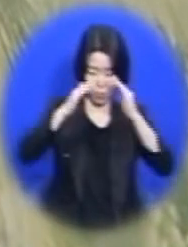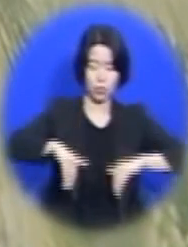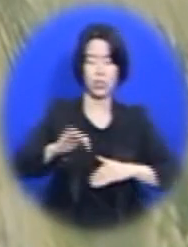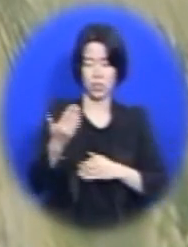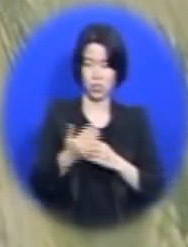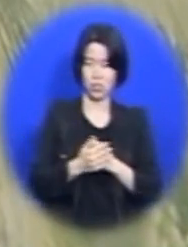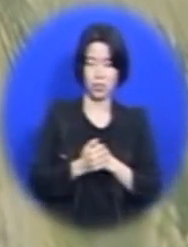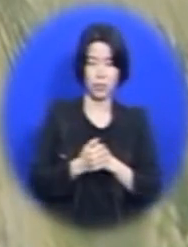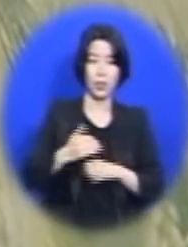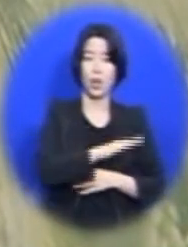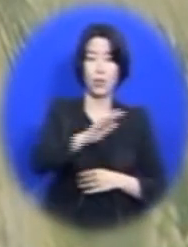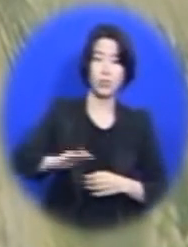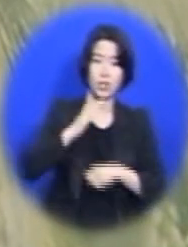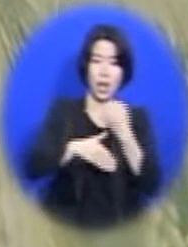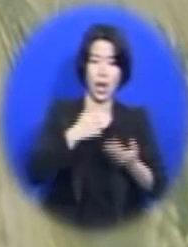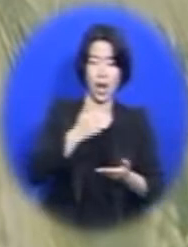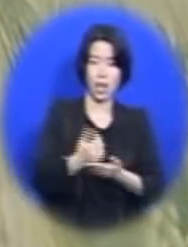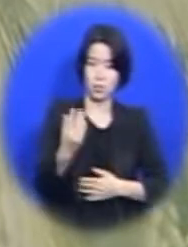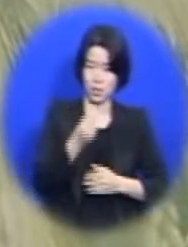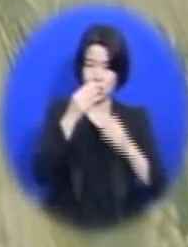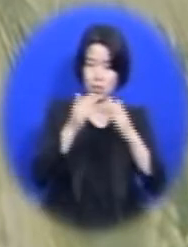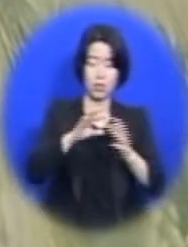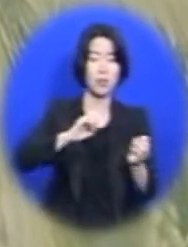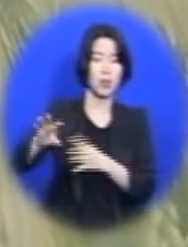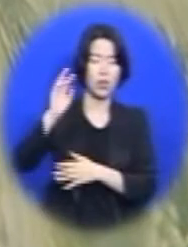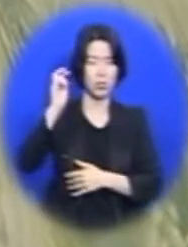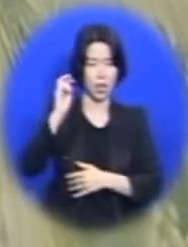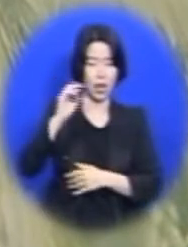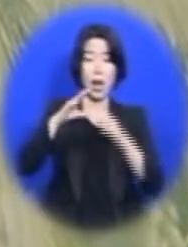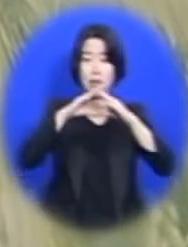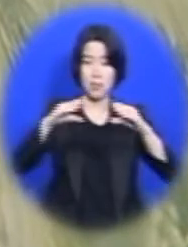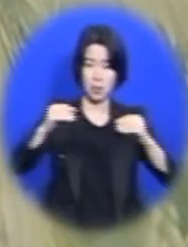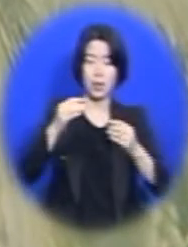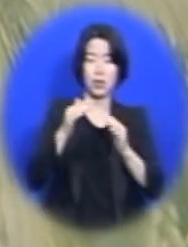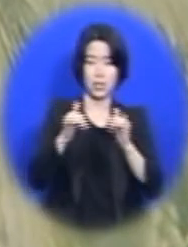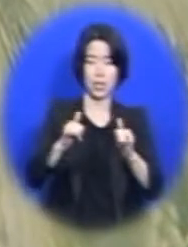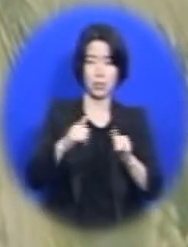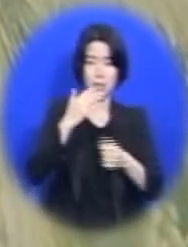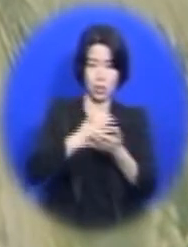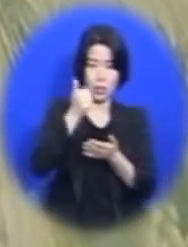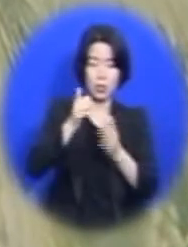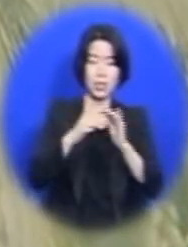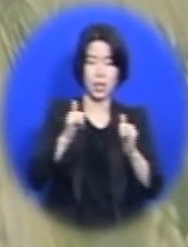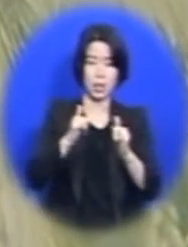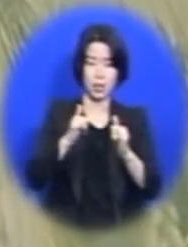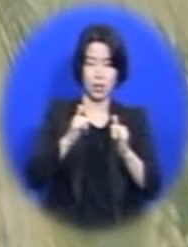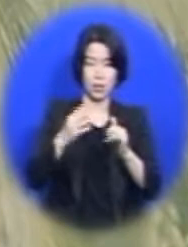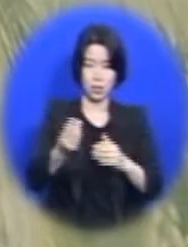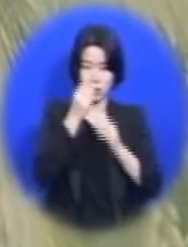됩니다. 우리가 하나님의 성전을 버렸구나. 바벨론 사람들이 여호와의 성전을 무너뜨린 게